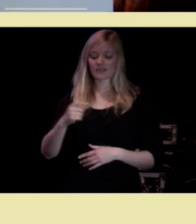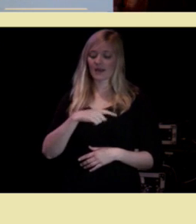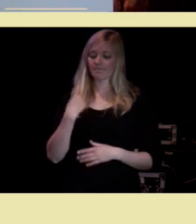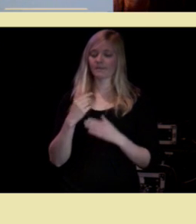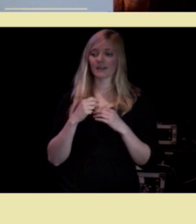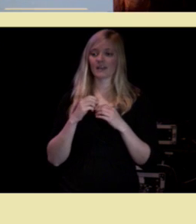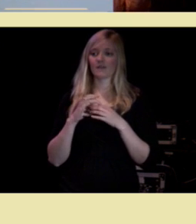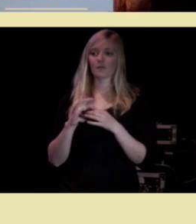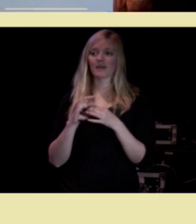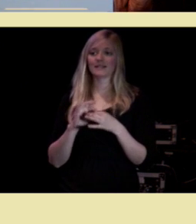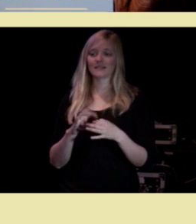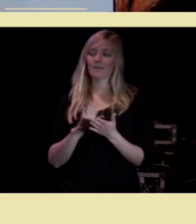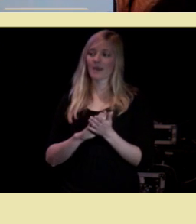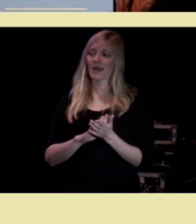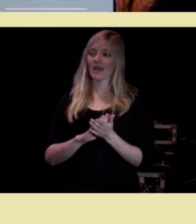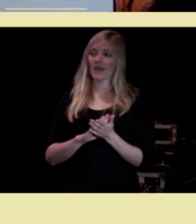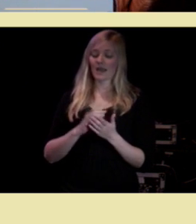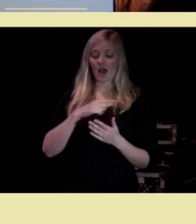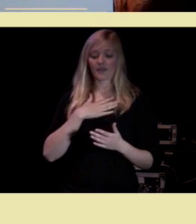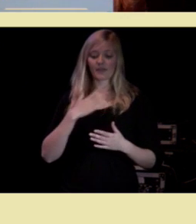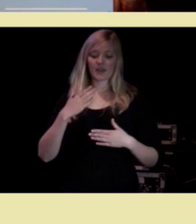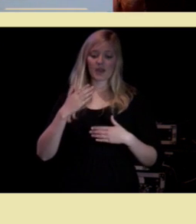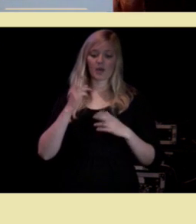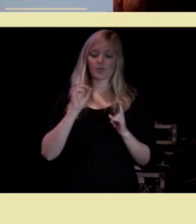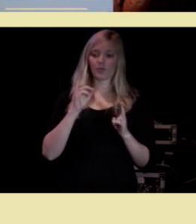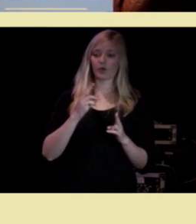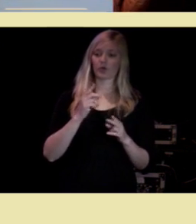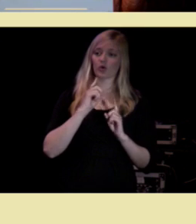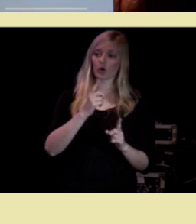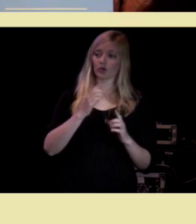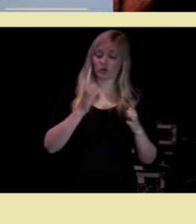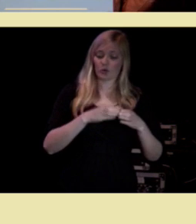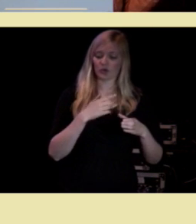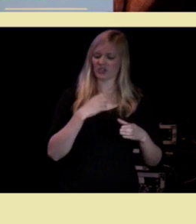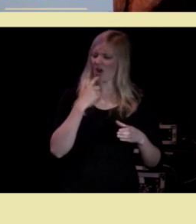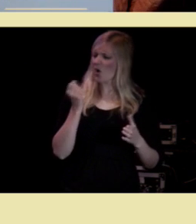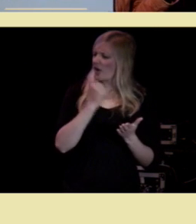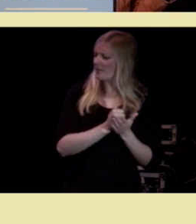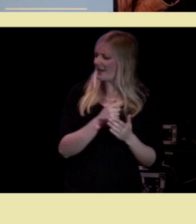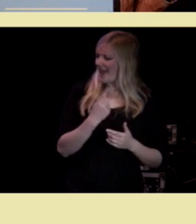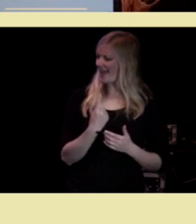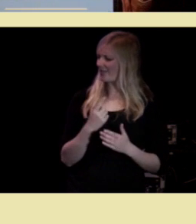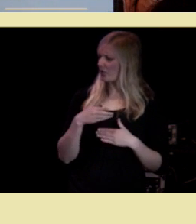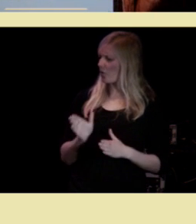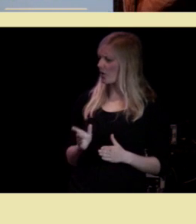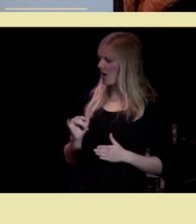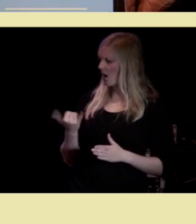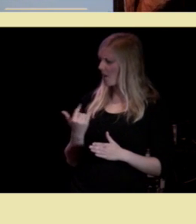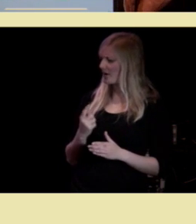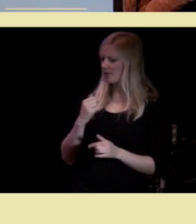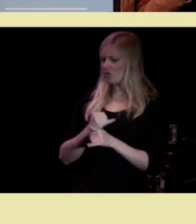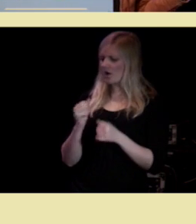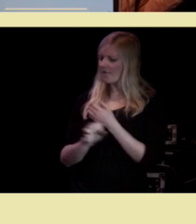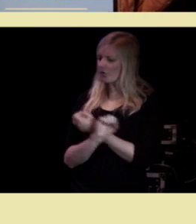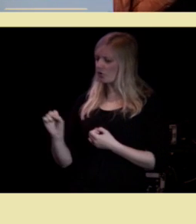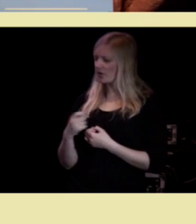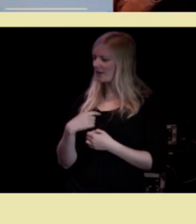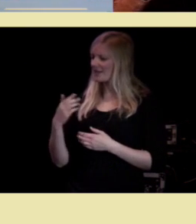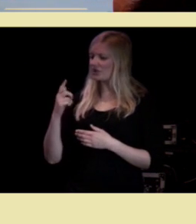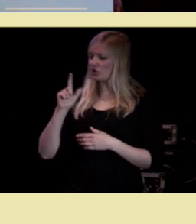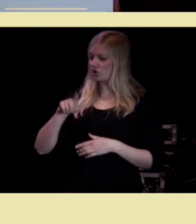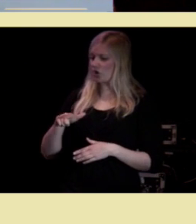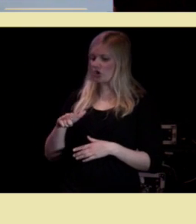med etableringen så hadde jeg et brukerrådsmøte, og så var det en som spurte meg, ja Kaja, så har du etablert denne ene døren inn, men hvordan forhindrer du at det ikke 17 dører innenfor